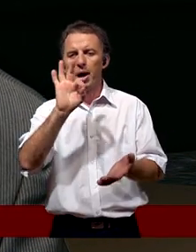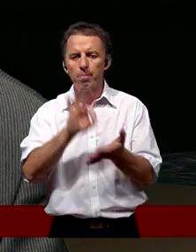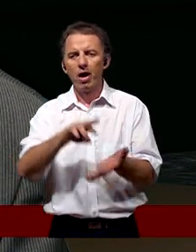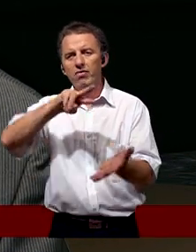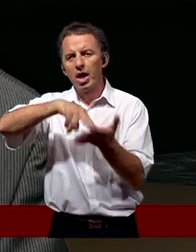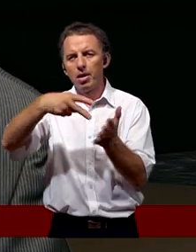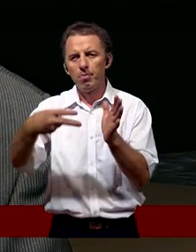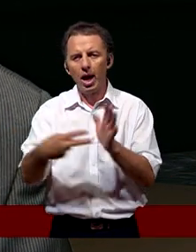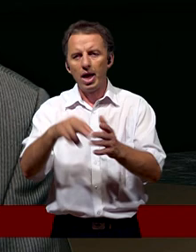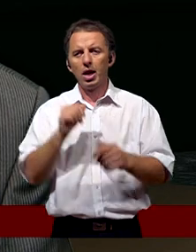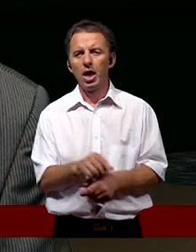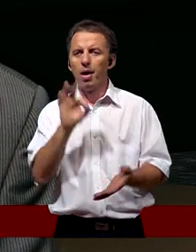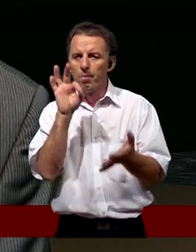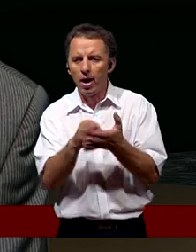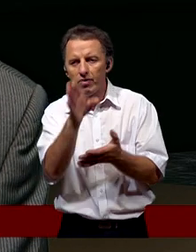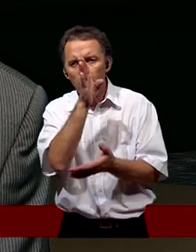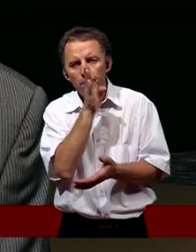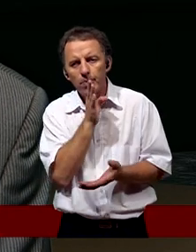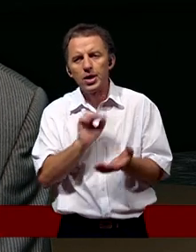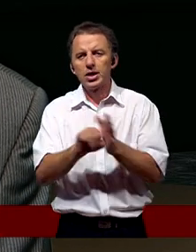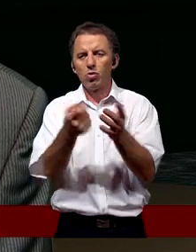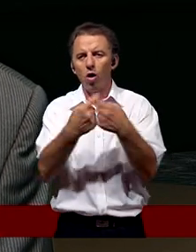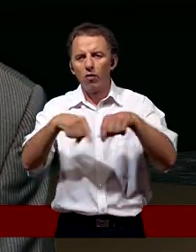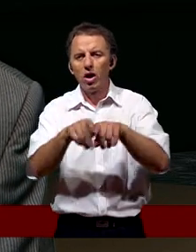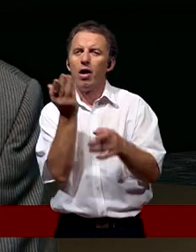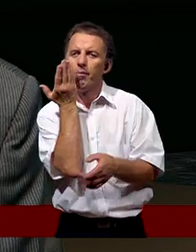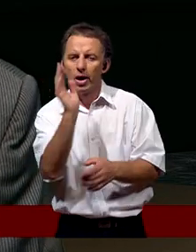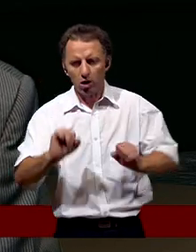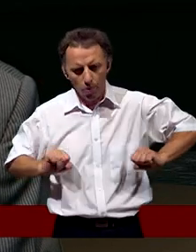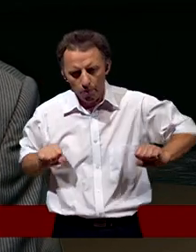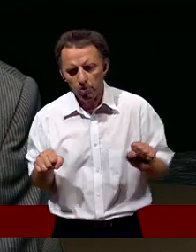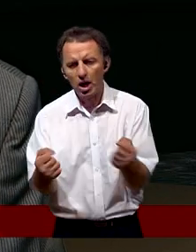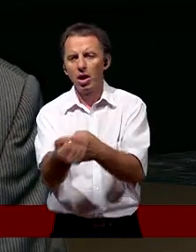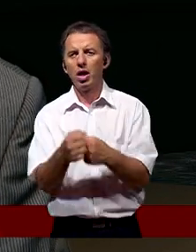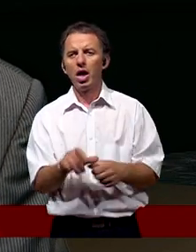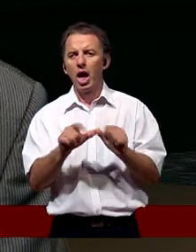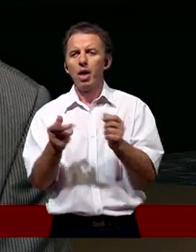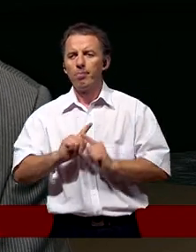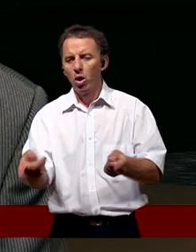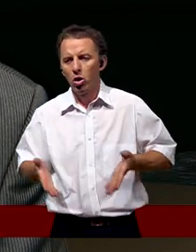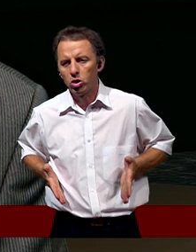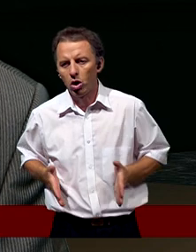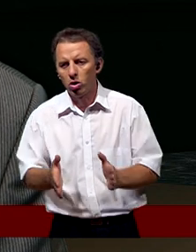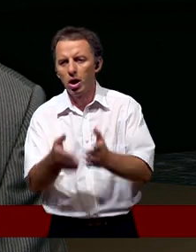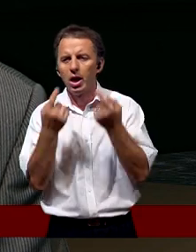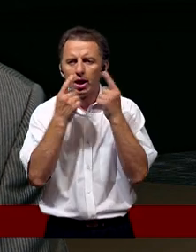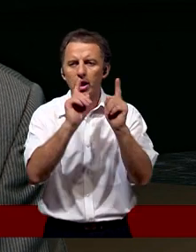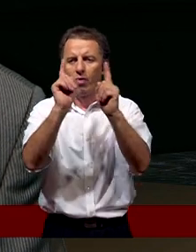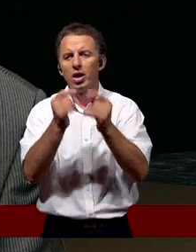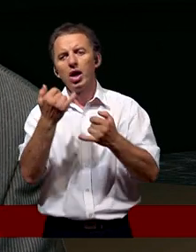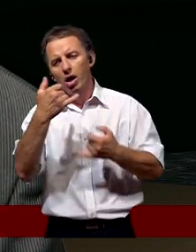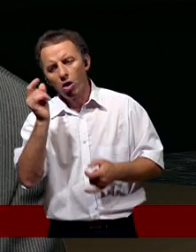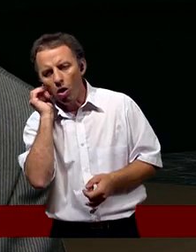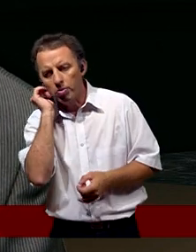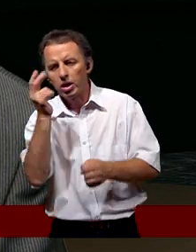plan, pewną misję do wykonania i bardzo pilną. Ale po drodze zauważa